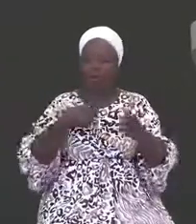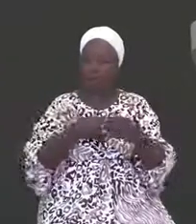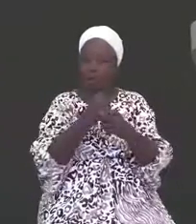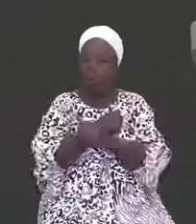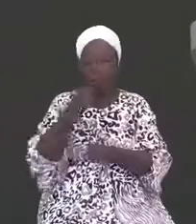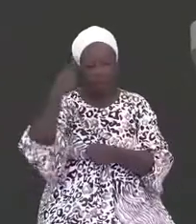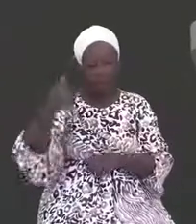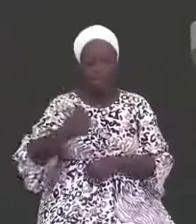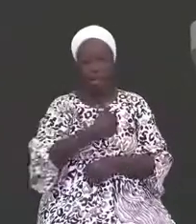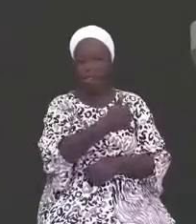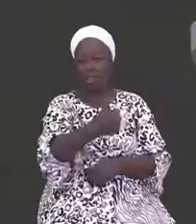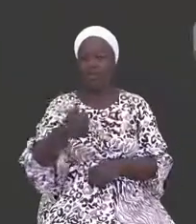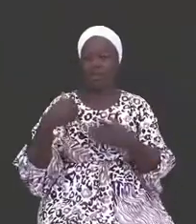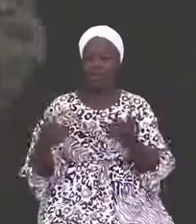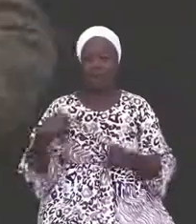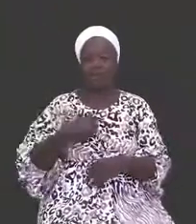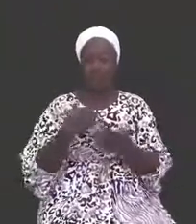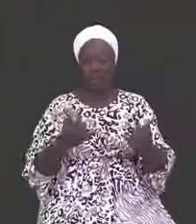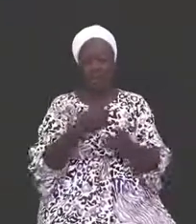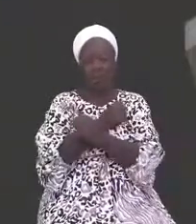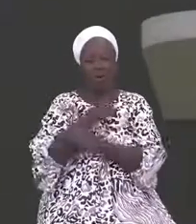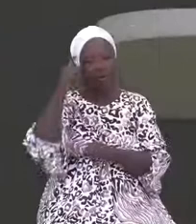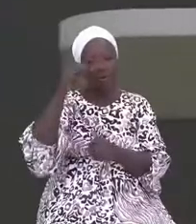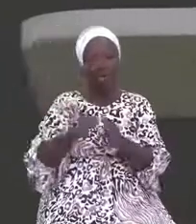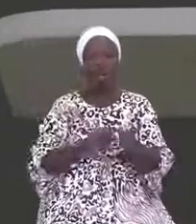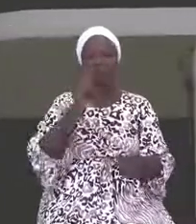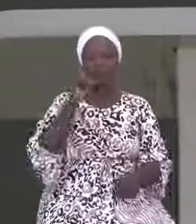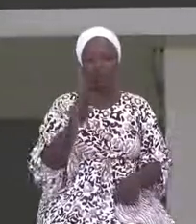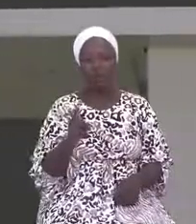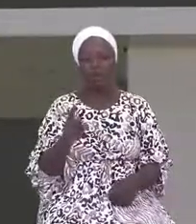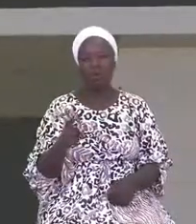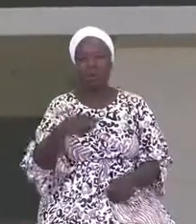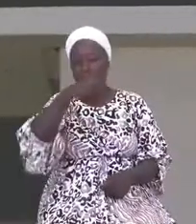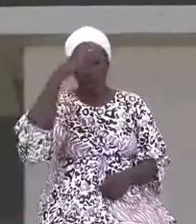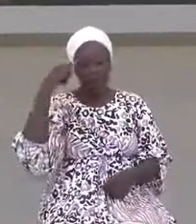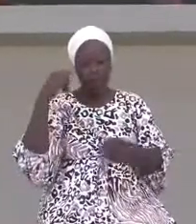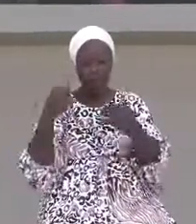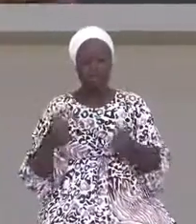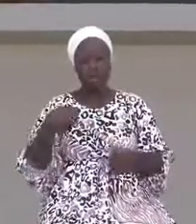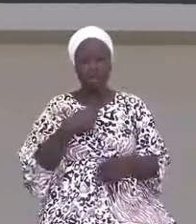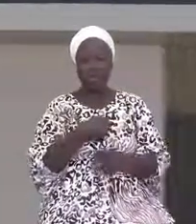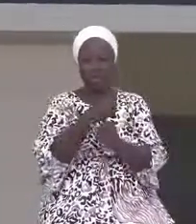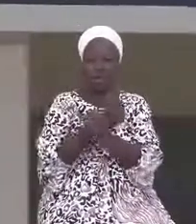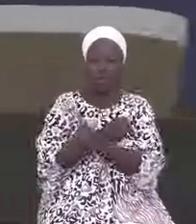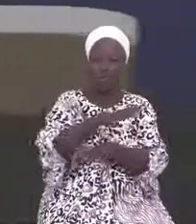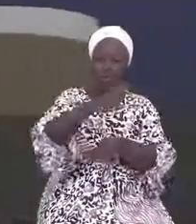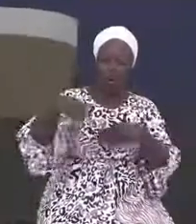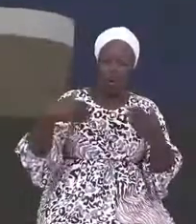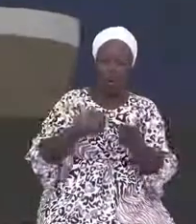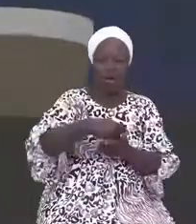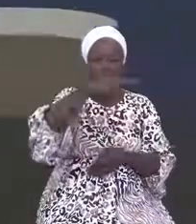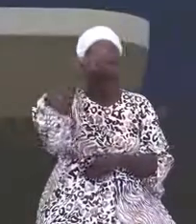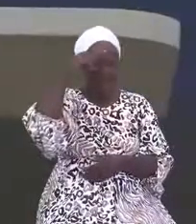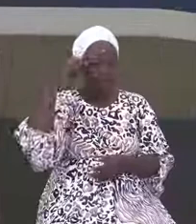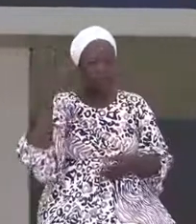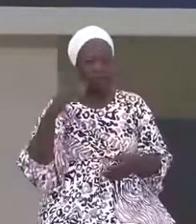nous-mêmes, nous aimons pour tout le monde. Parce que maintenant, nous aimons tout le monde à cause